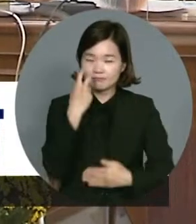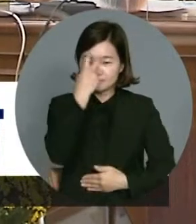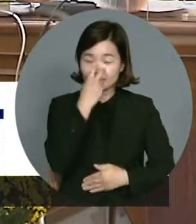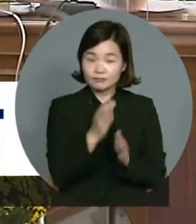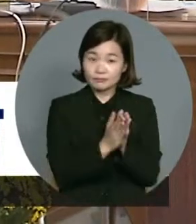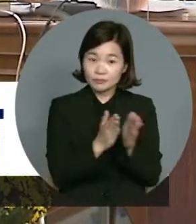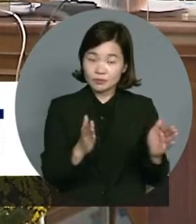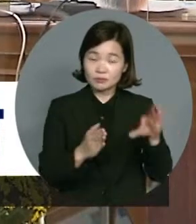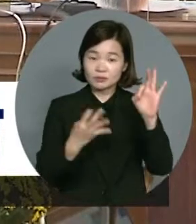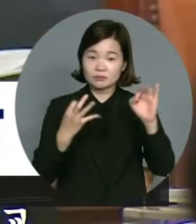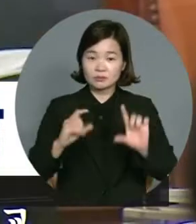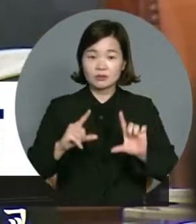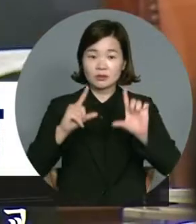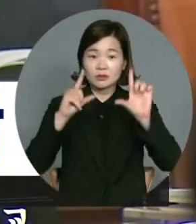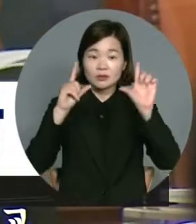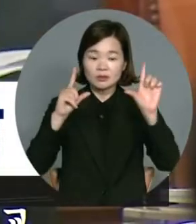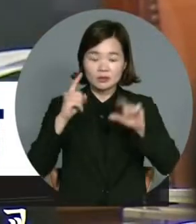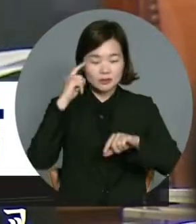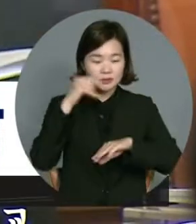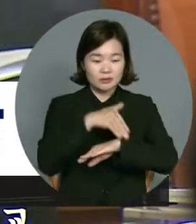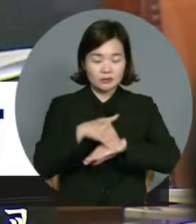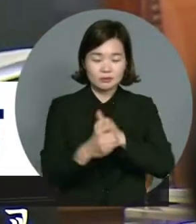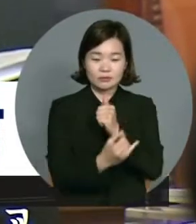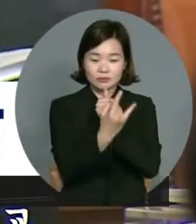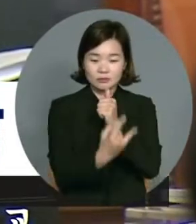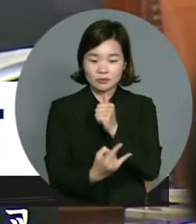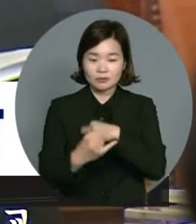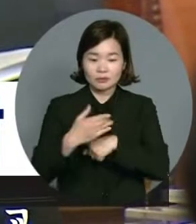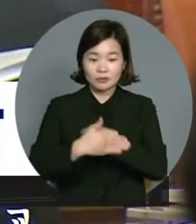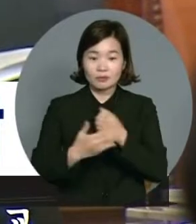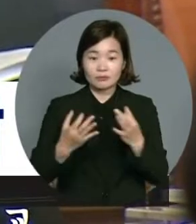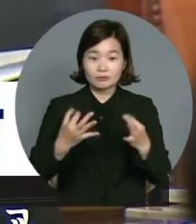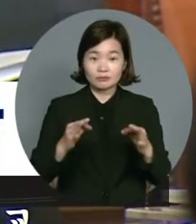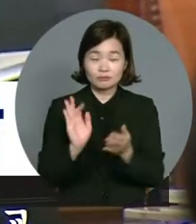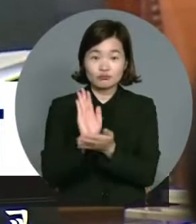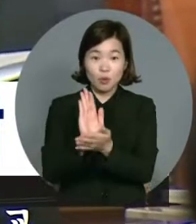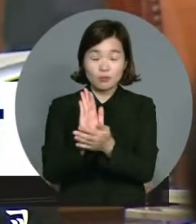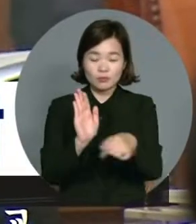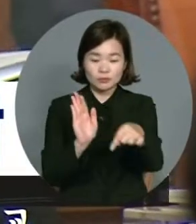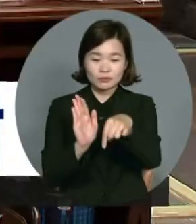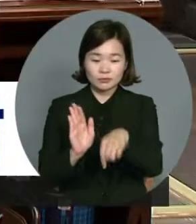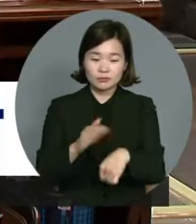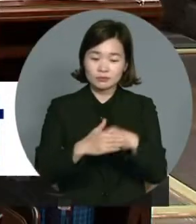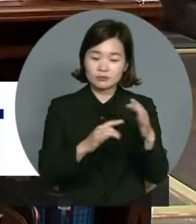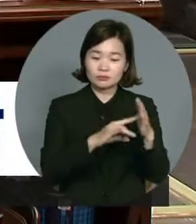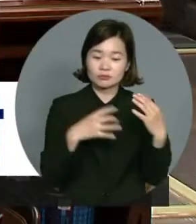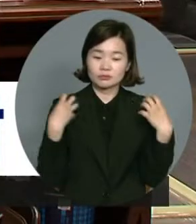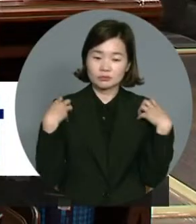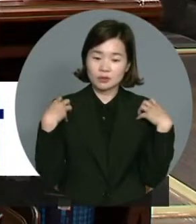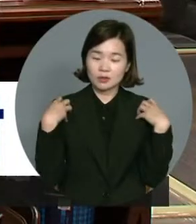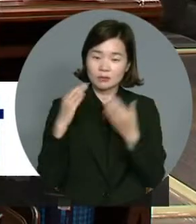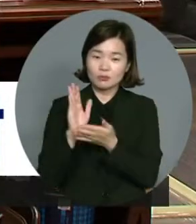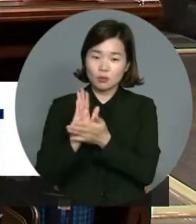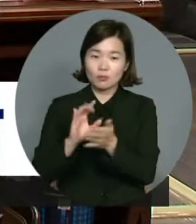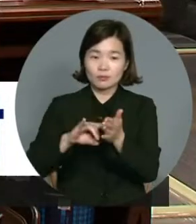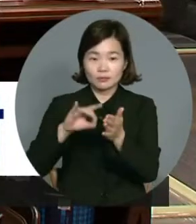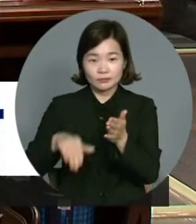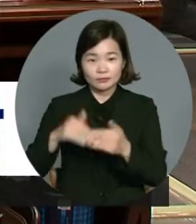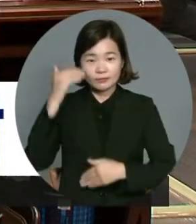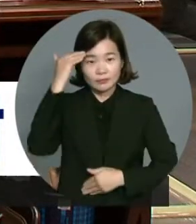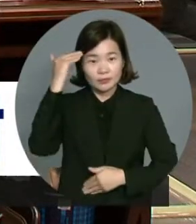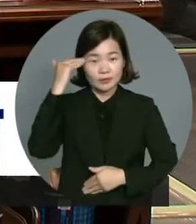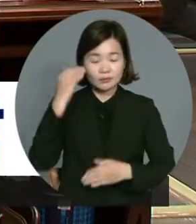14일에는 기재위가 한국은행 대구 경북본부에서 대구지방국세청과 대구본부세관 한국은행